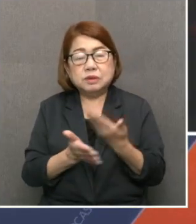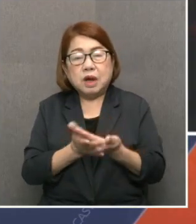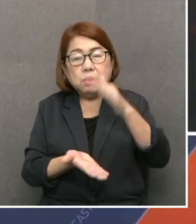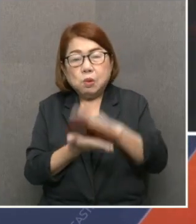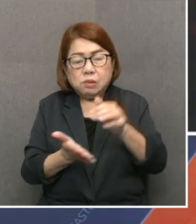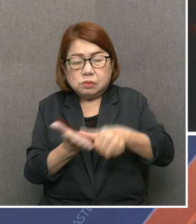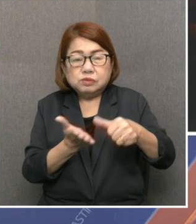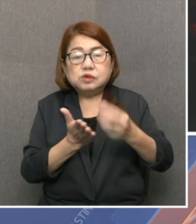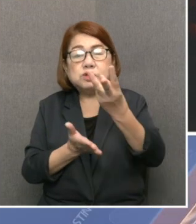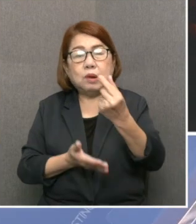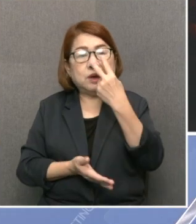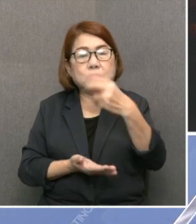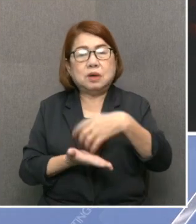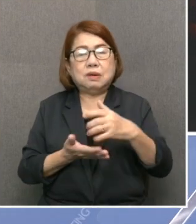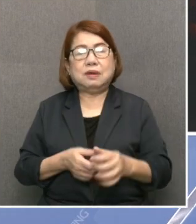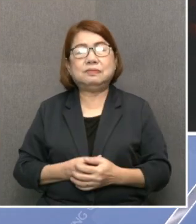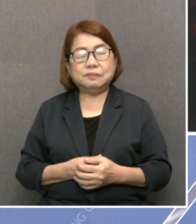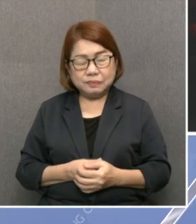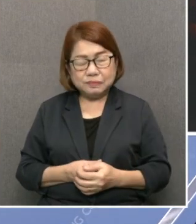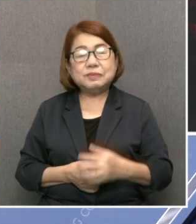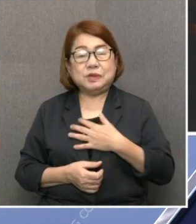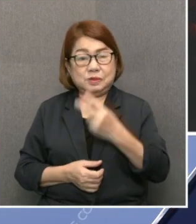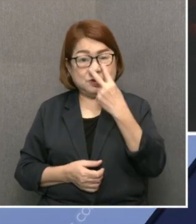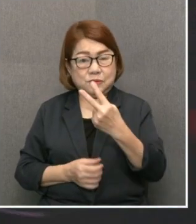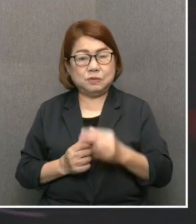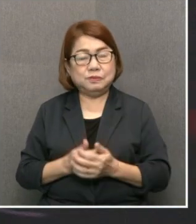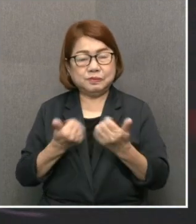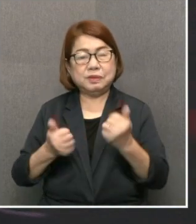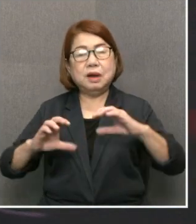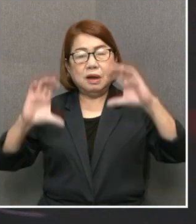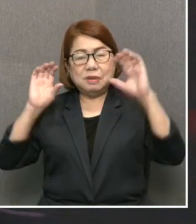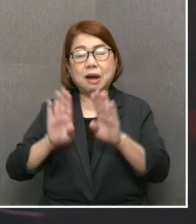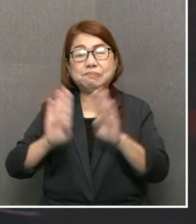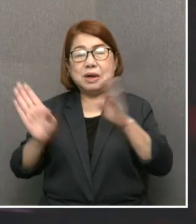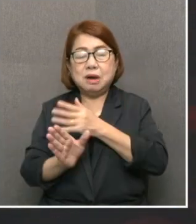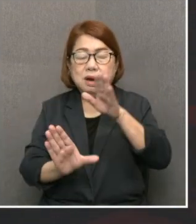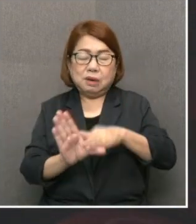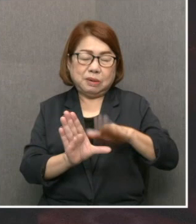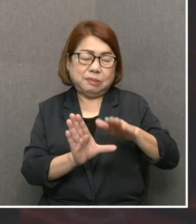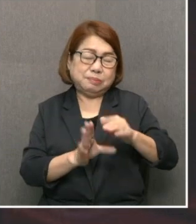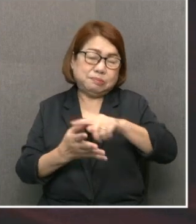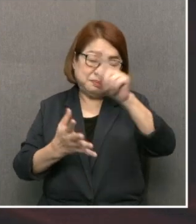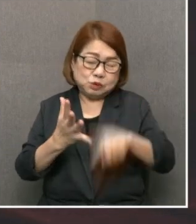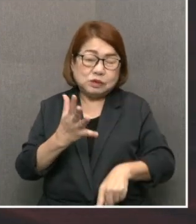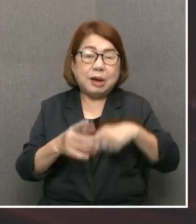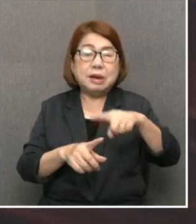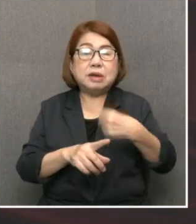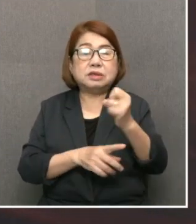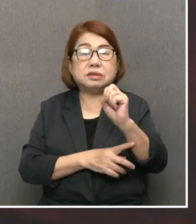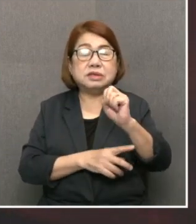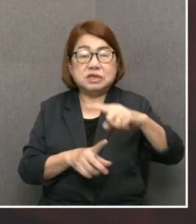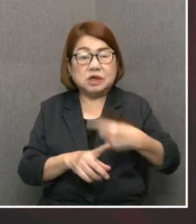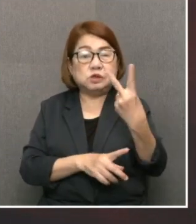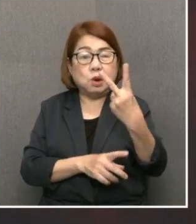ามพร้อมกันกับคุณแอมได้เลยครับ คุณนิวเดี๋ยวพาไปดูตัวเลขกันนะคะซึ่งรัฐบาลก็จะเปิดให้ลงทะเบียนไปจนถึงปลายเดือนกุมภาพันธ์ของปีหน้าค่ะต